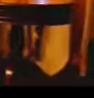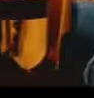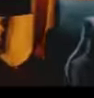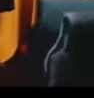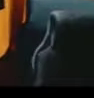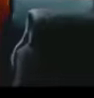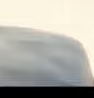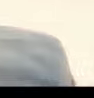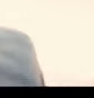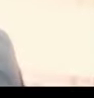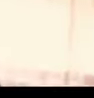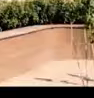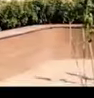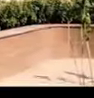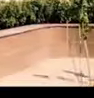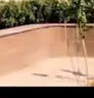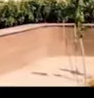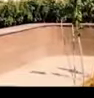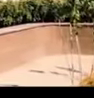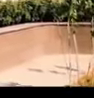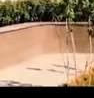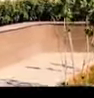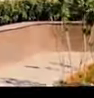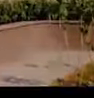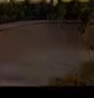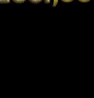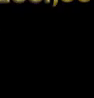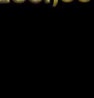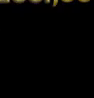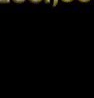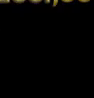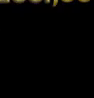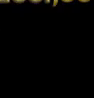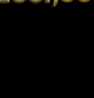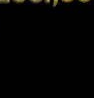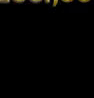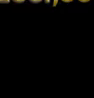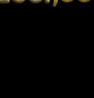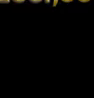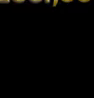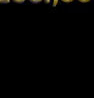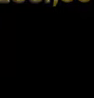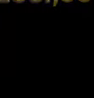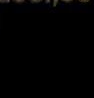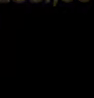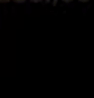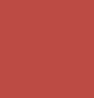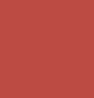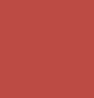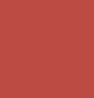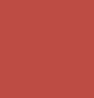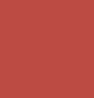Султан Плаза қонақ үйіндегі номер. Балрум банкет залында ұмытылмастай мереке